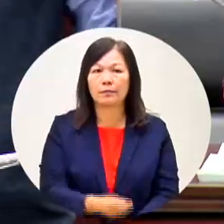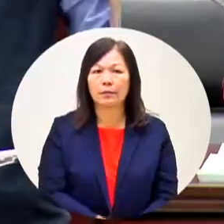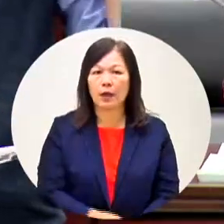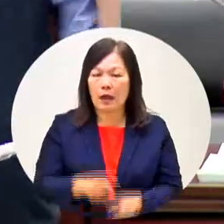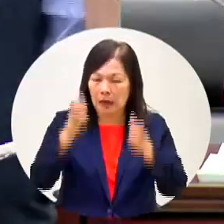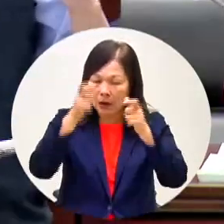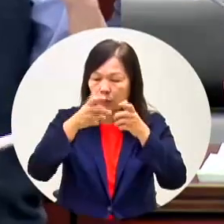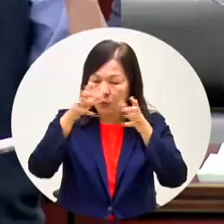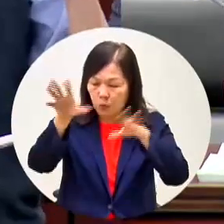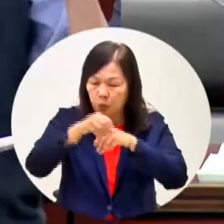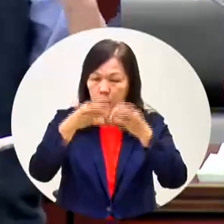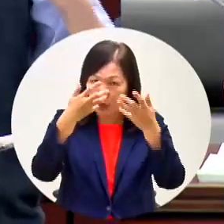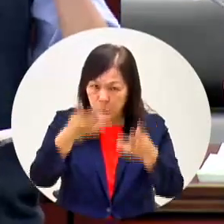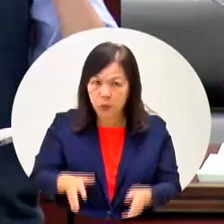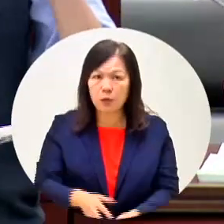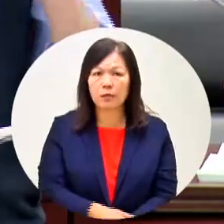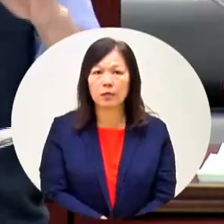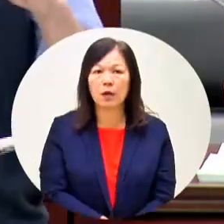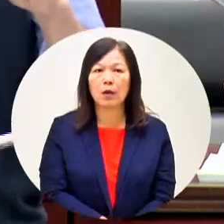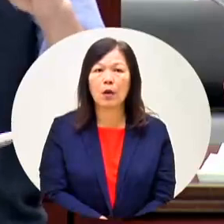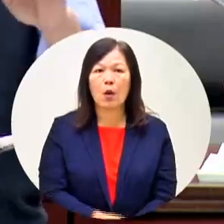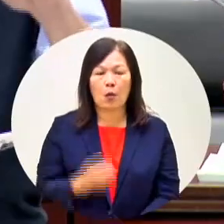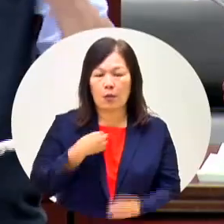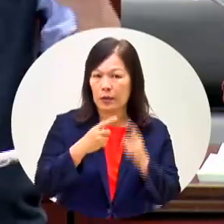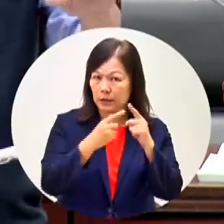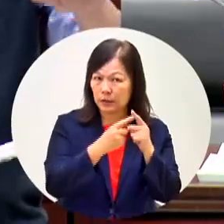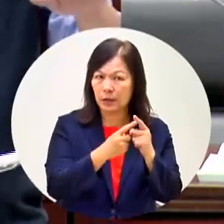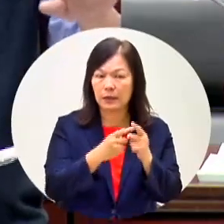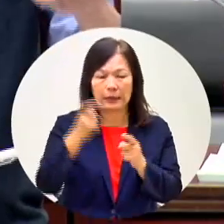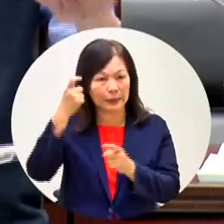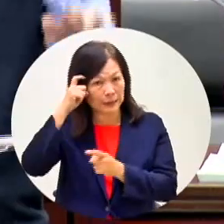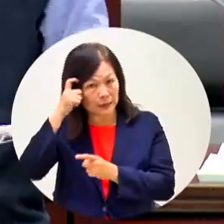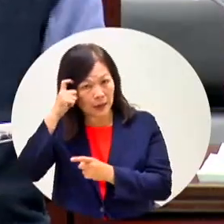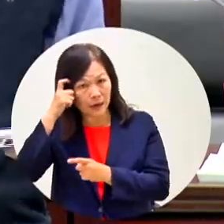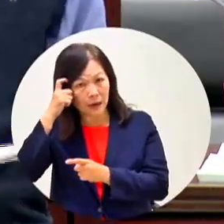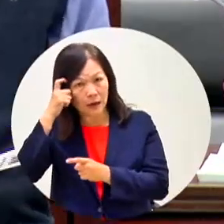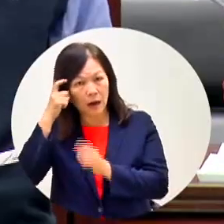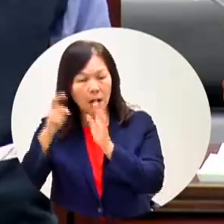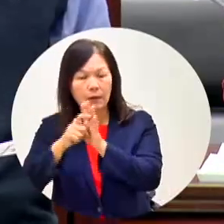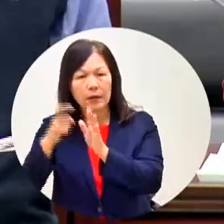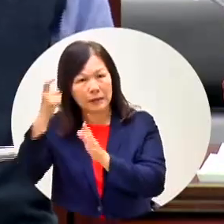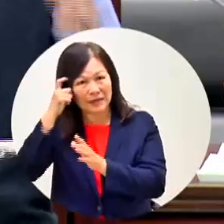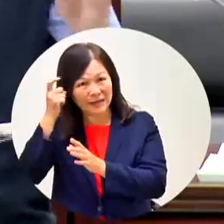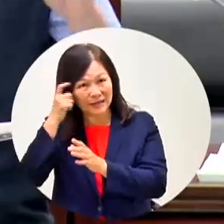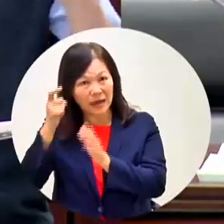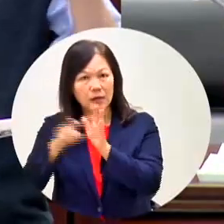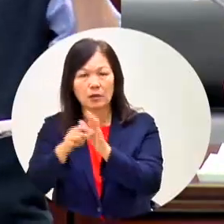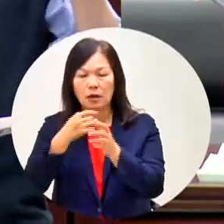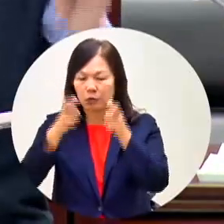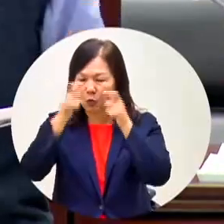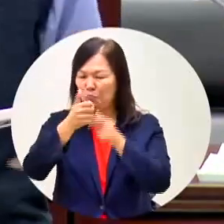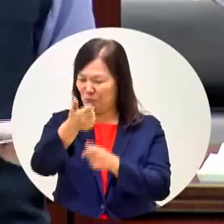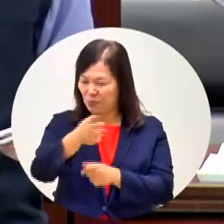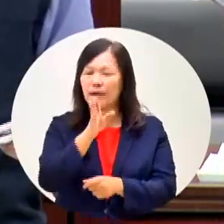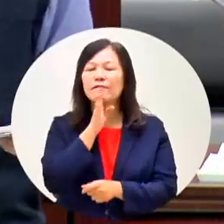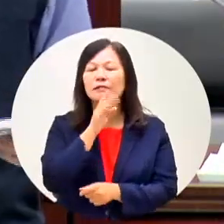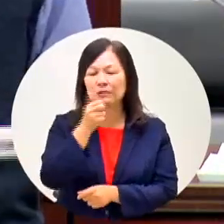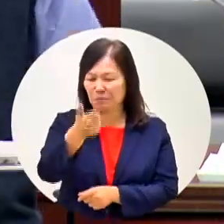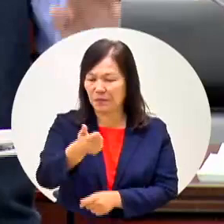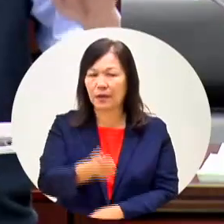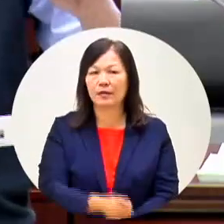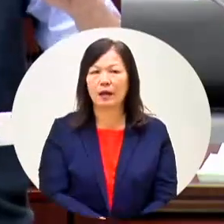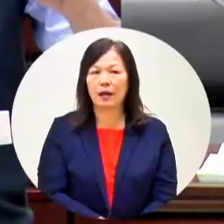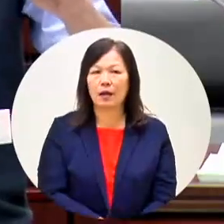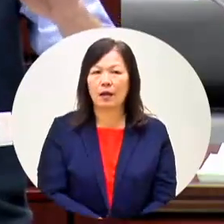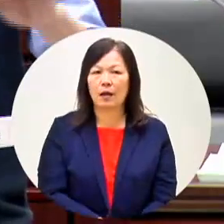我们的人力、我们的思想、我们的观念，高雄是非常棒的，这一点我看法是有一点不太一样。